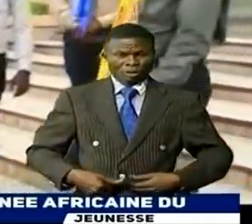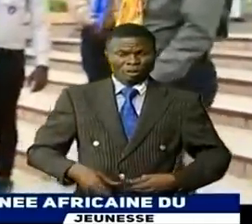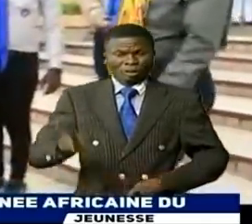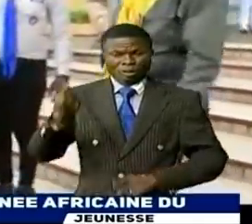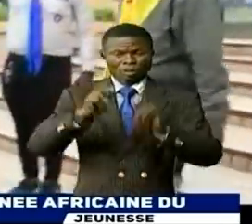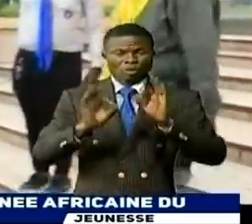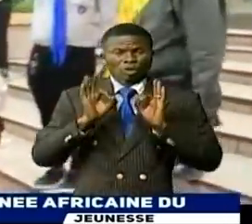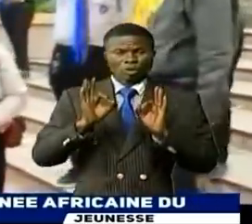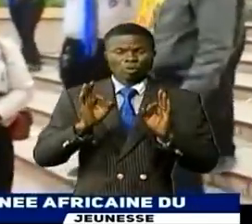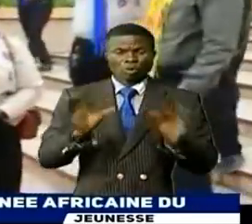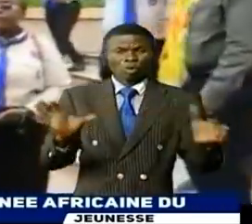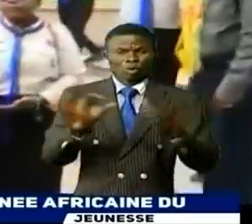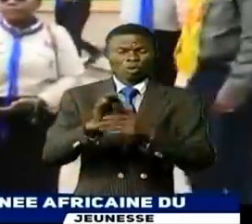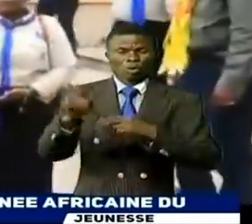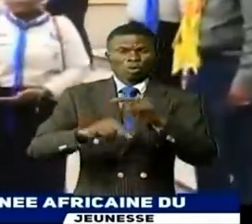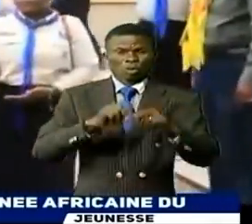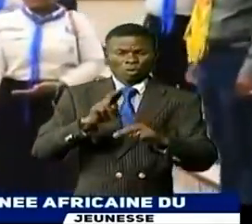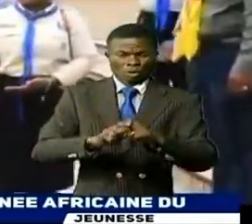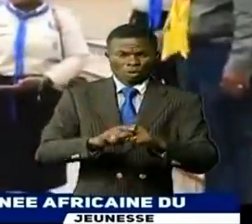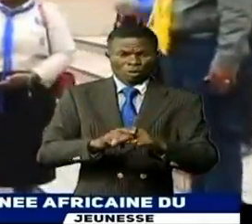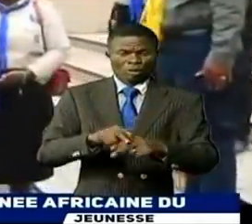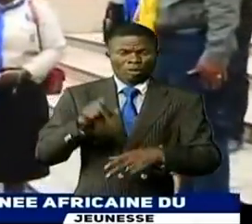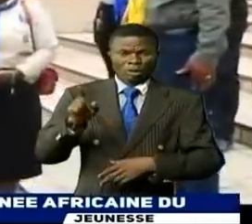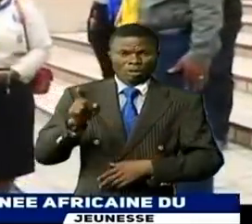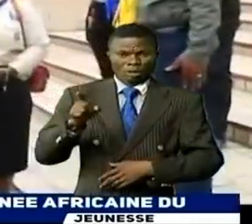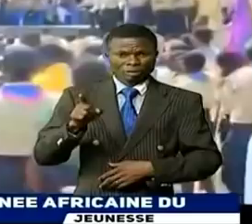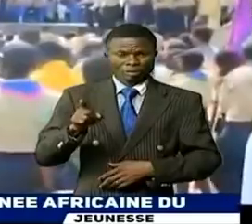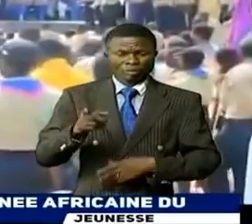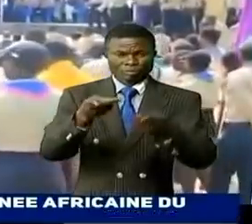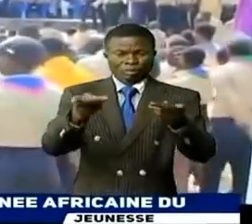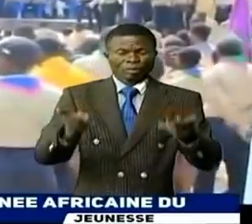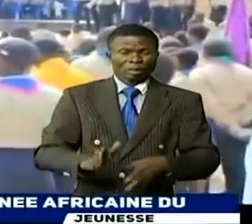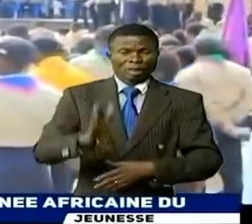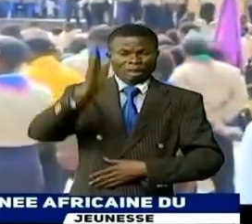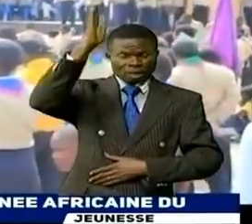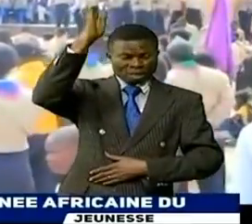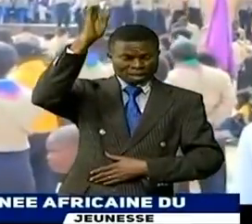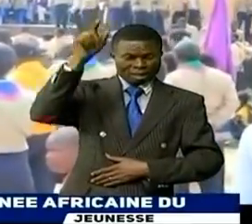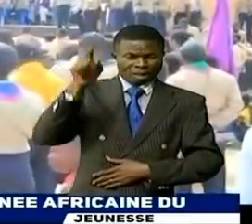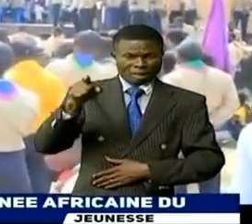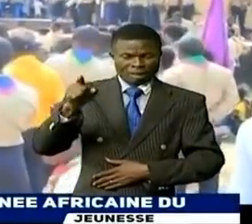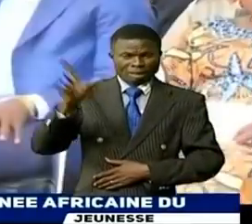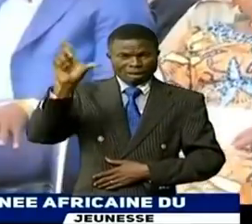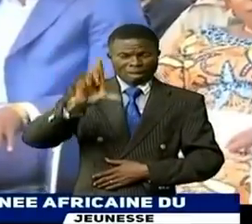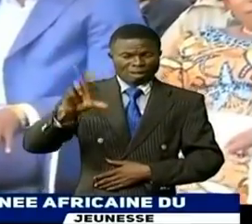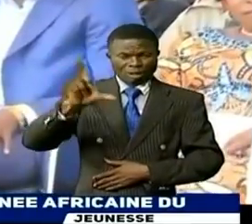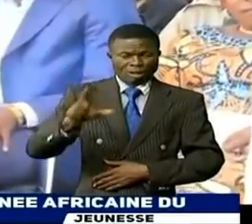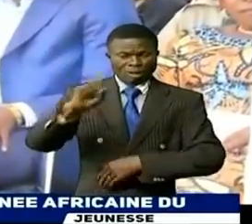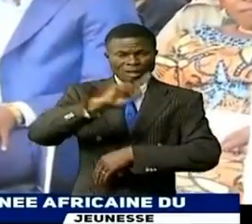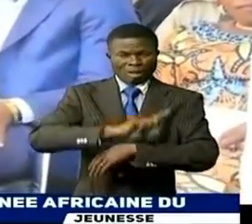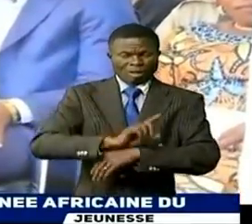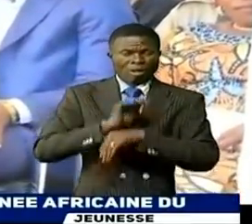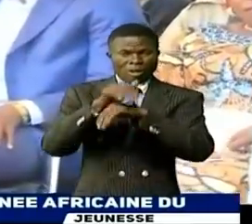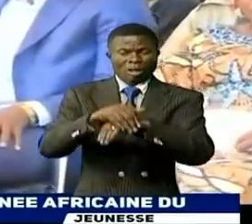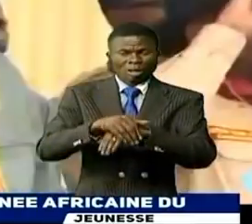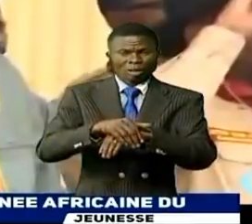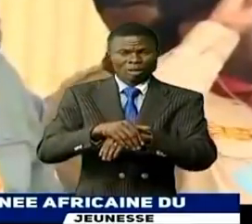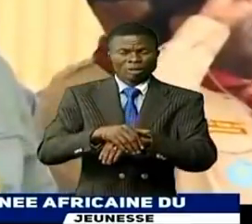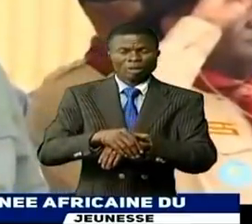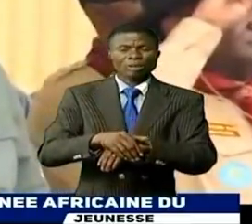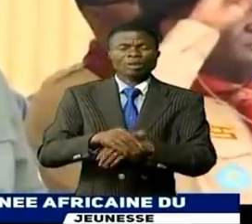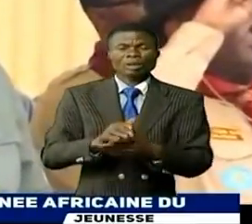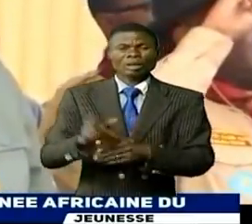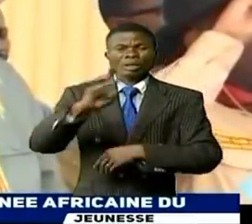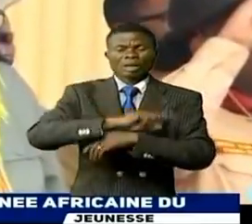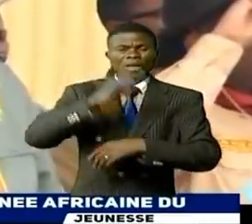Cohésion Nationale, Yves Bunkulu Zola, sur la place échangeur dans la commune de l'Imité. Cette journée intervient après la commémoration de la